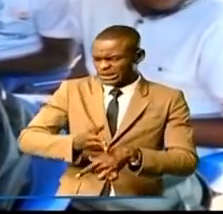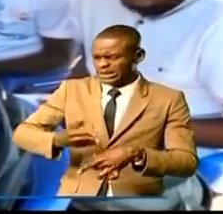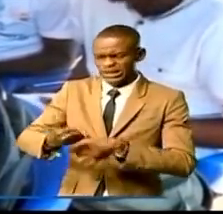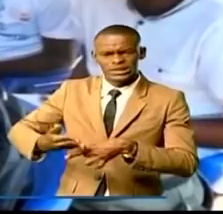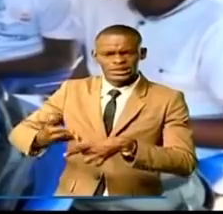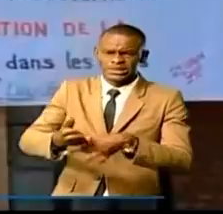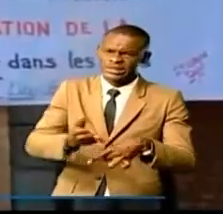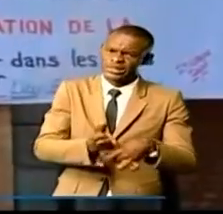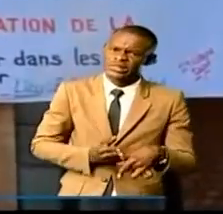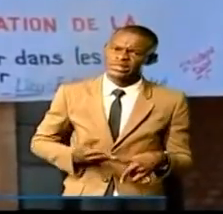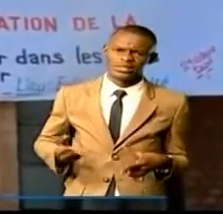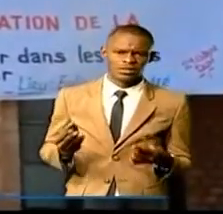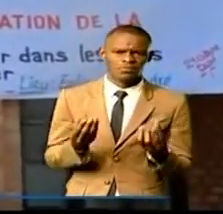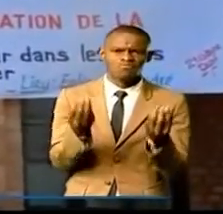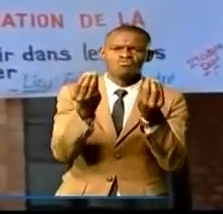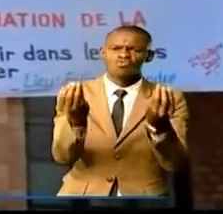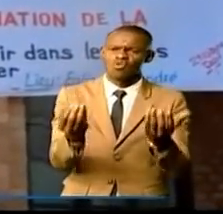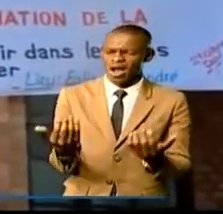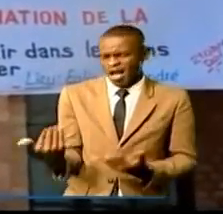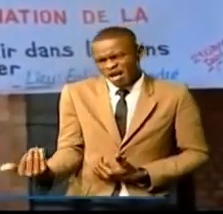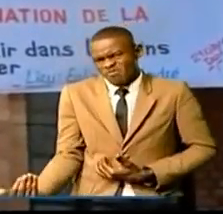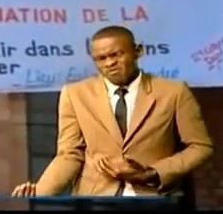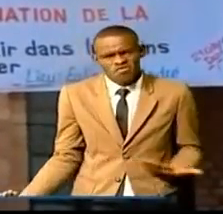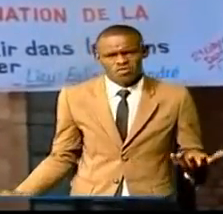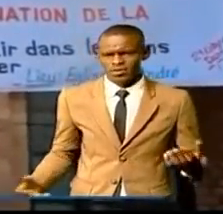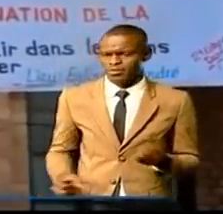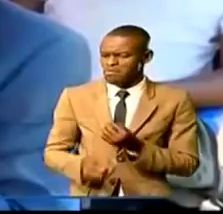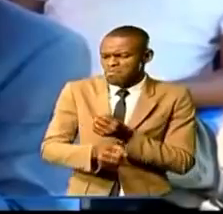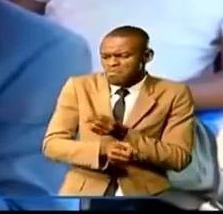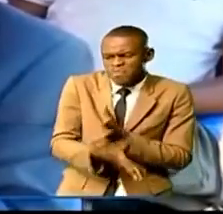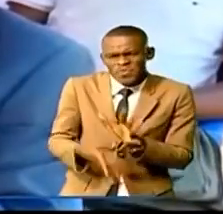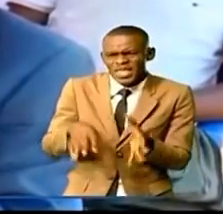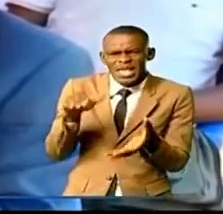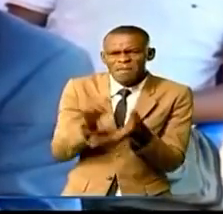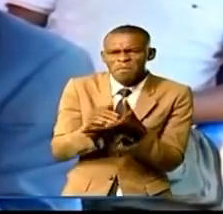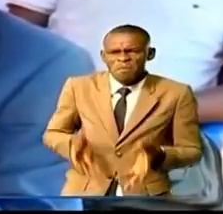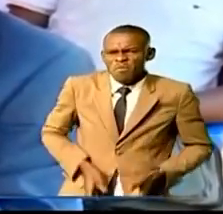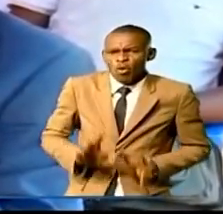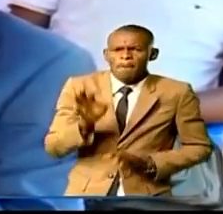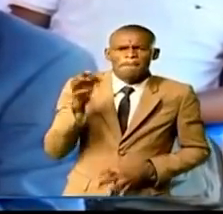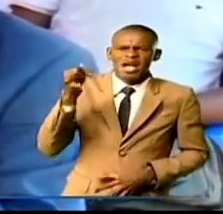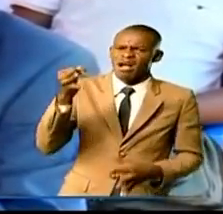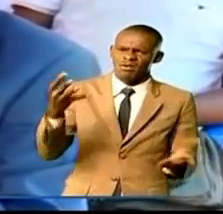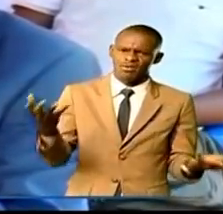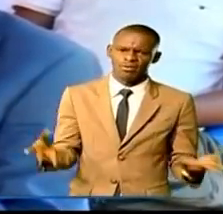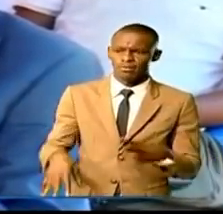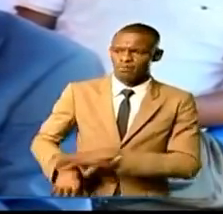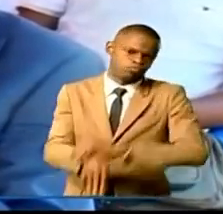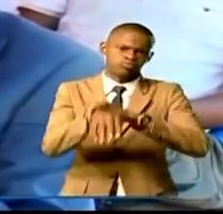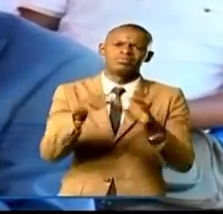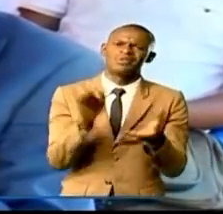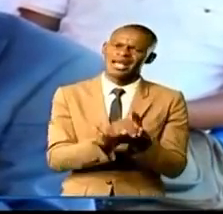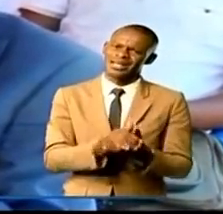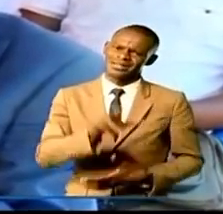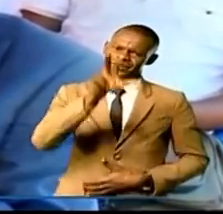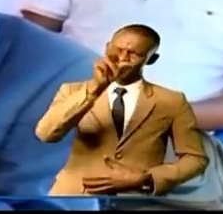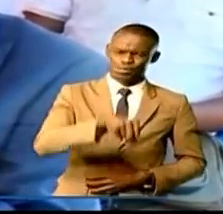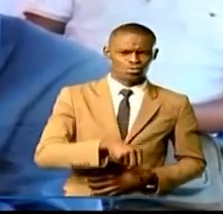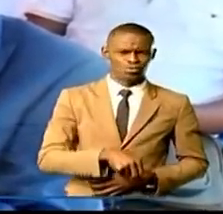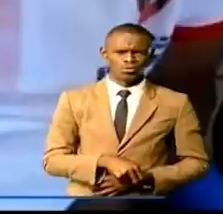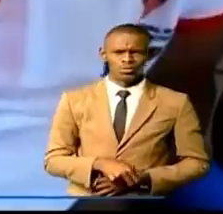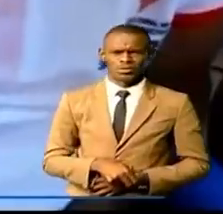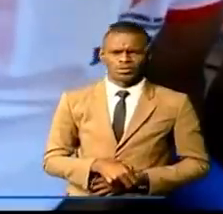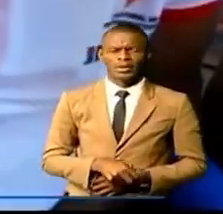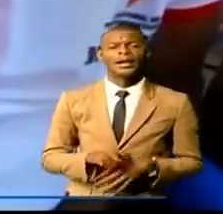formée à Kinshasa prête à accueillir toutes celles qui souffrent pour leur prise en charge gratuitement, dans la mesure où